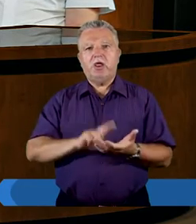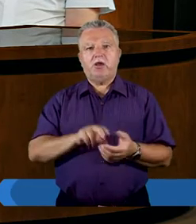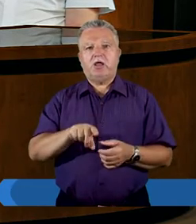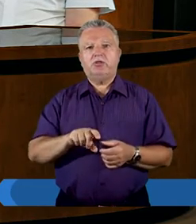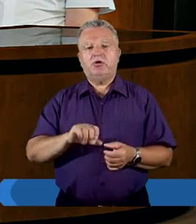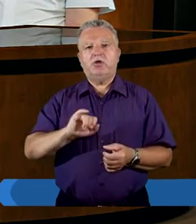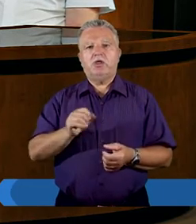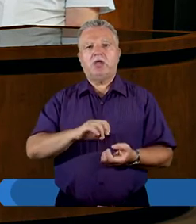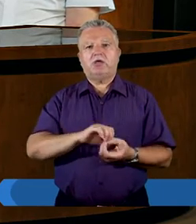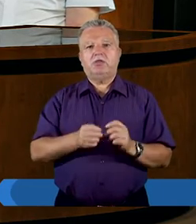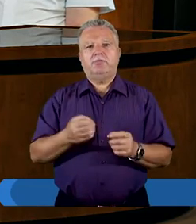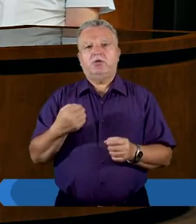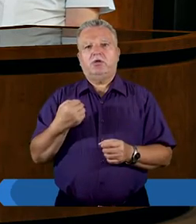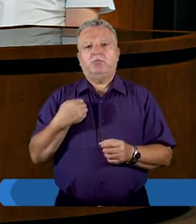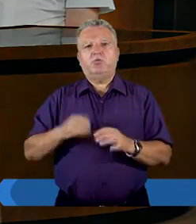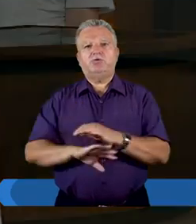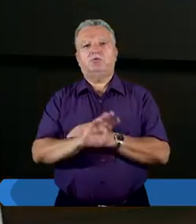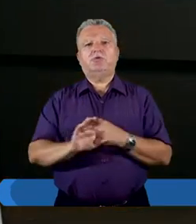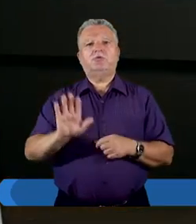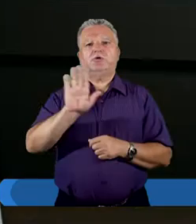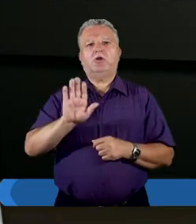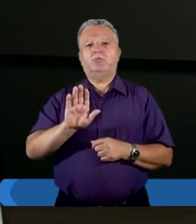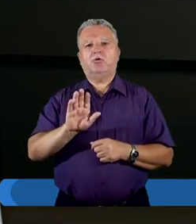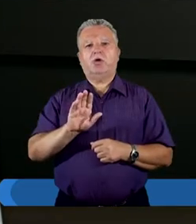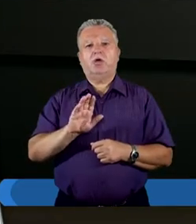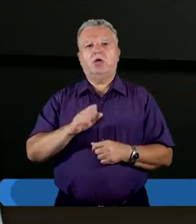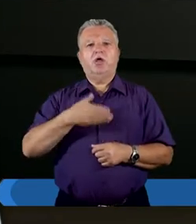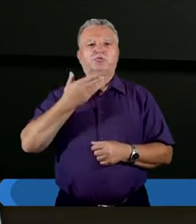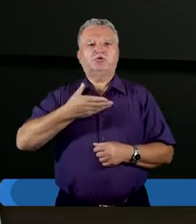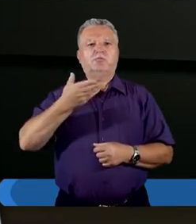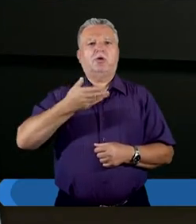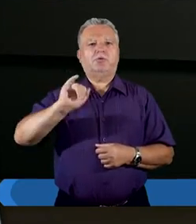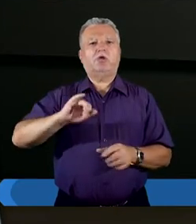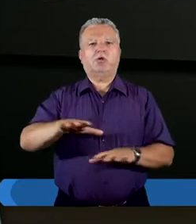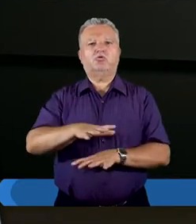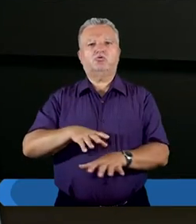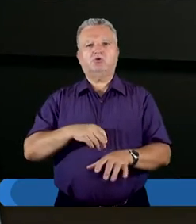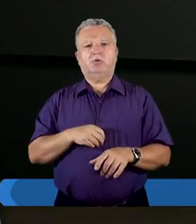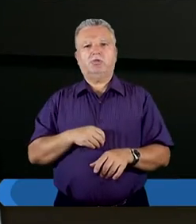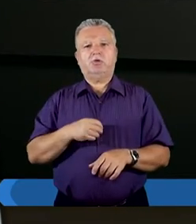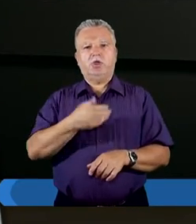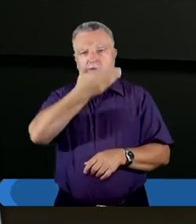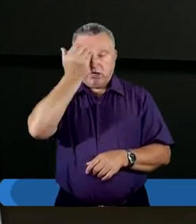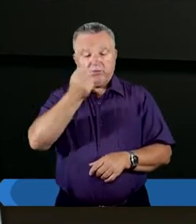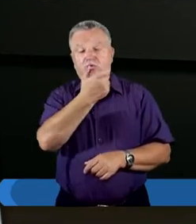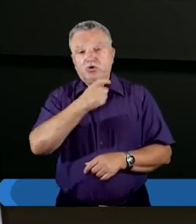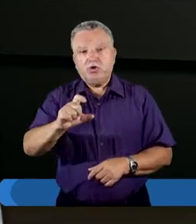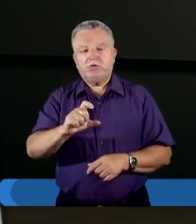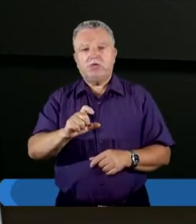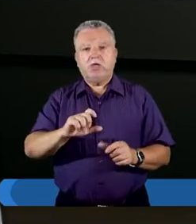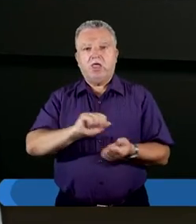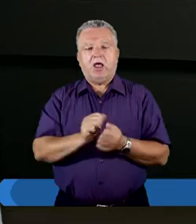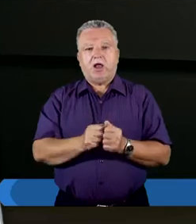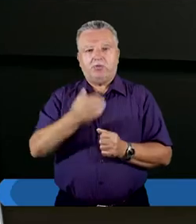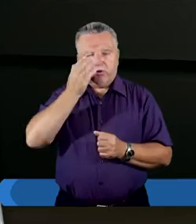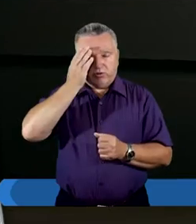był rzecznikiem prasowym Pana Boga. Przemawia z autorytetem jak Duch Święty, nie wiedząc nic, albo